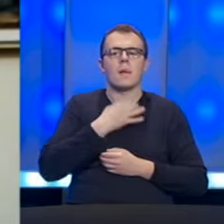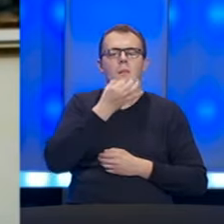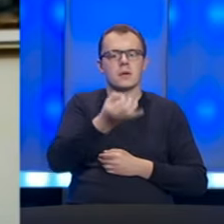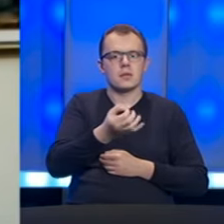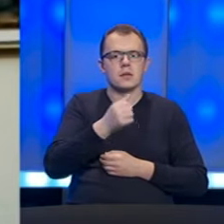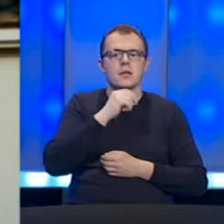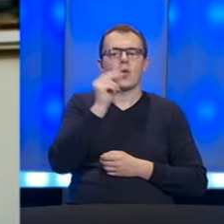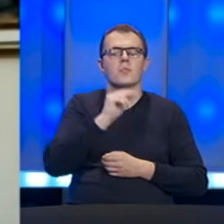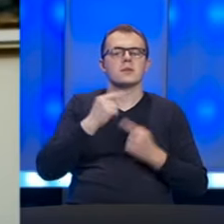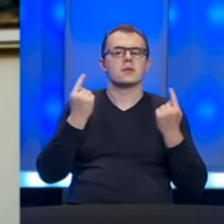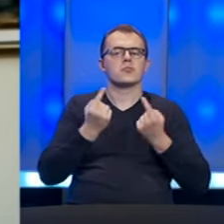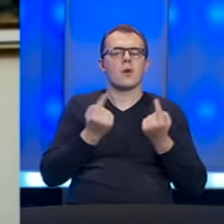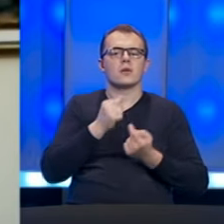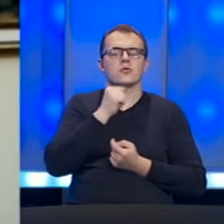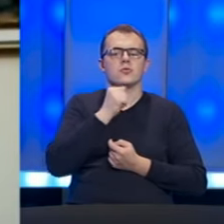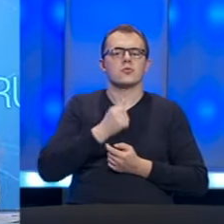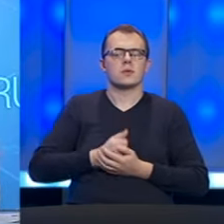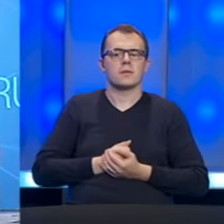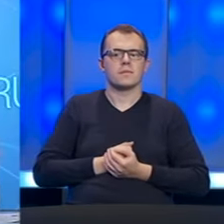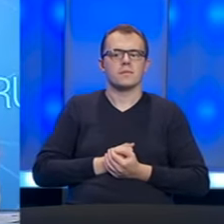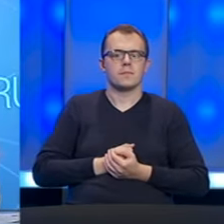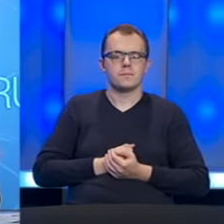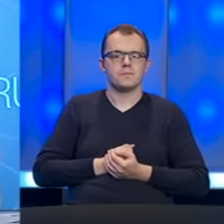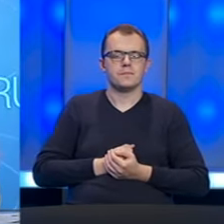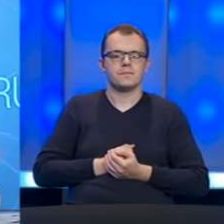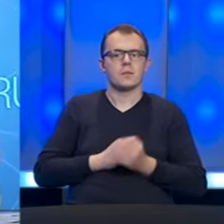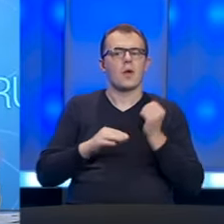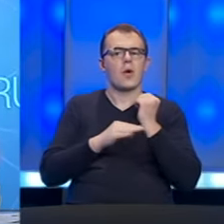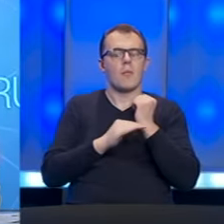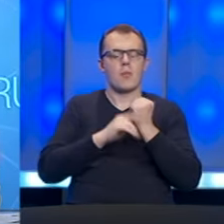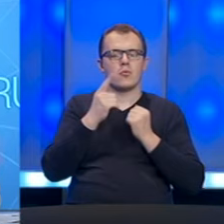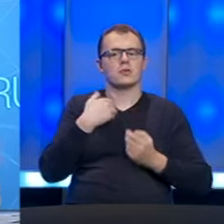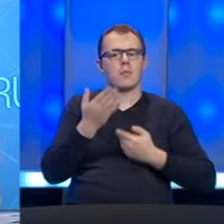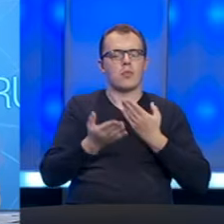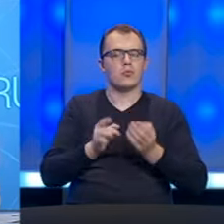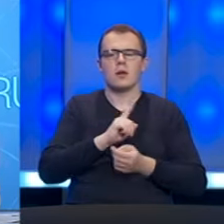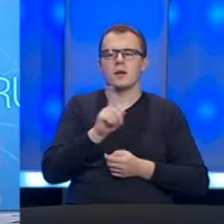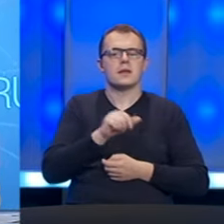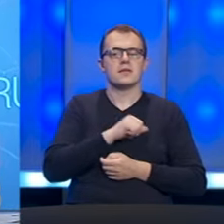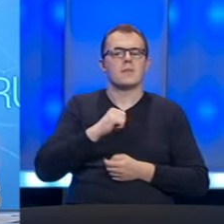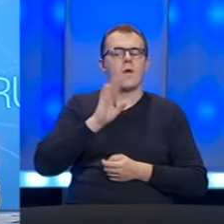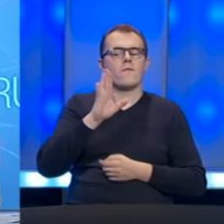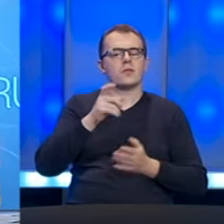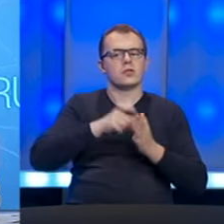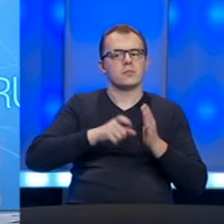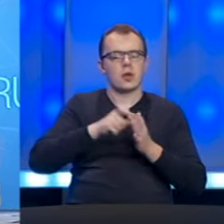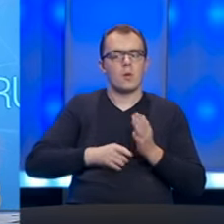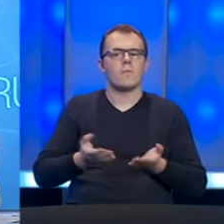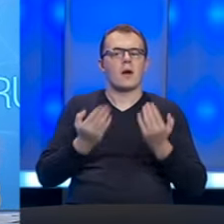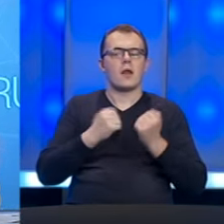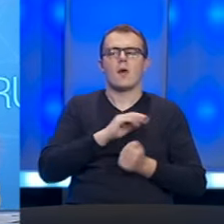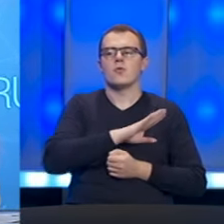pitanje, opisati situaciju i svakako dobit će. Dakle, pomoć ste ponudili ne samo vašim članovima, nego